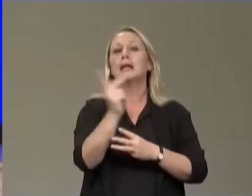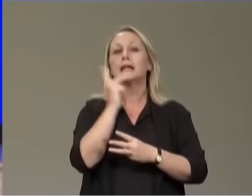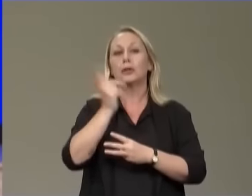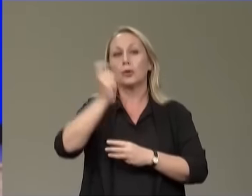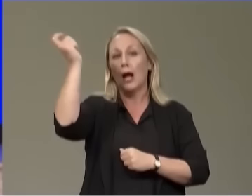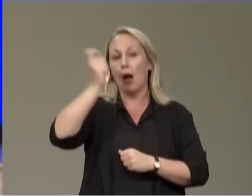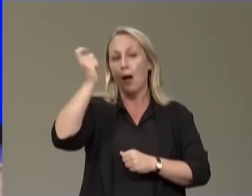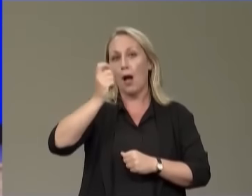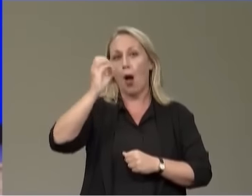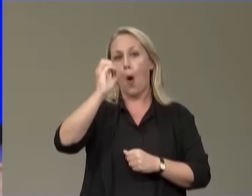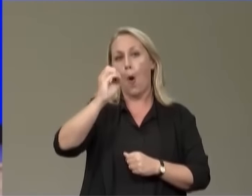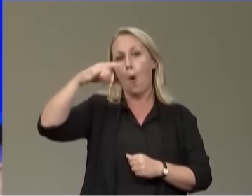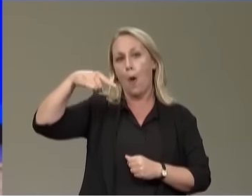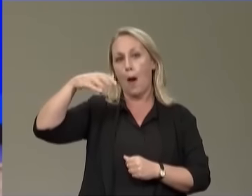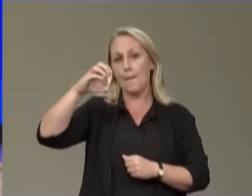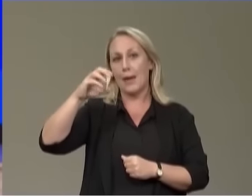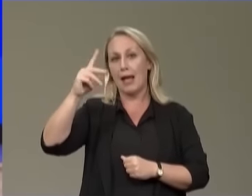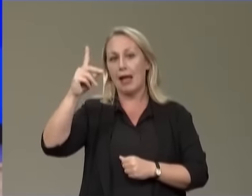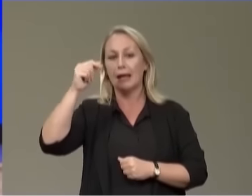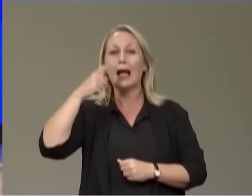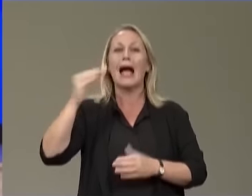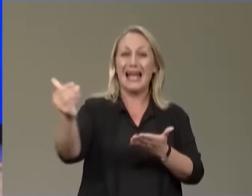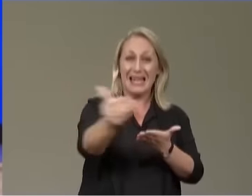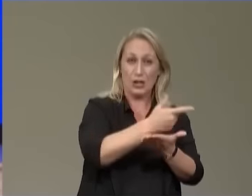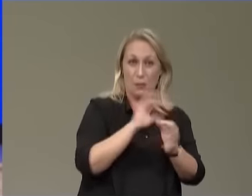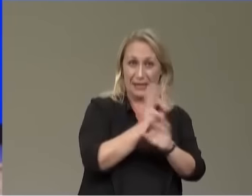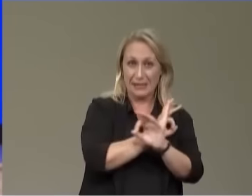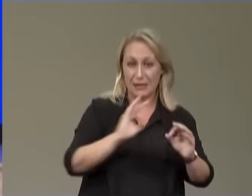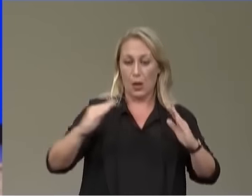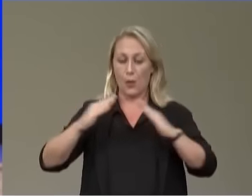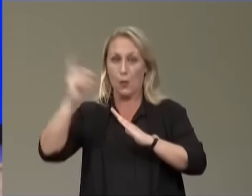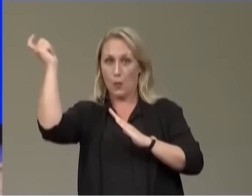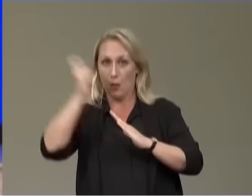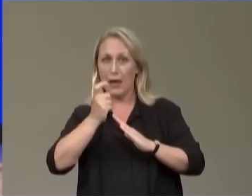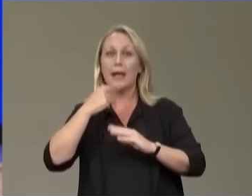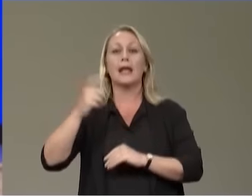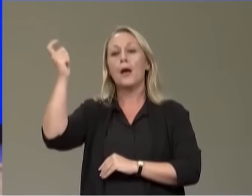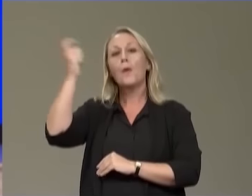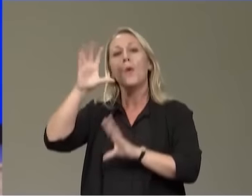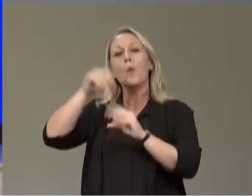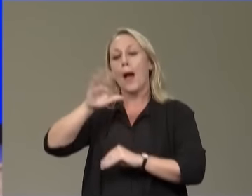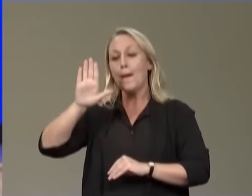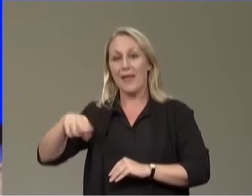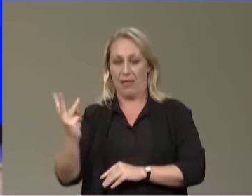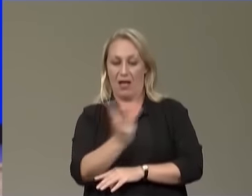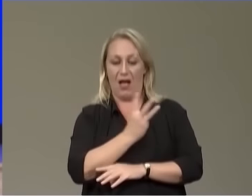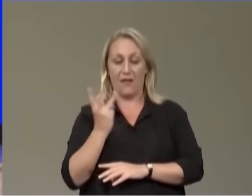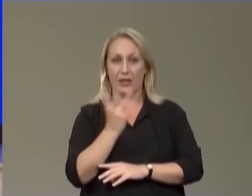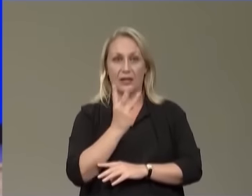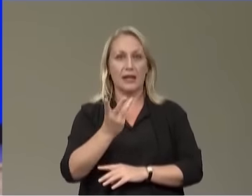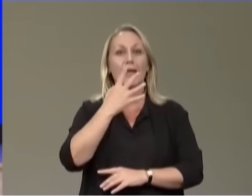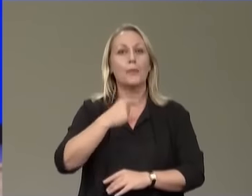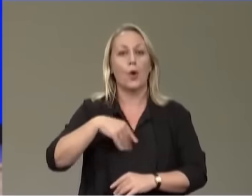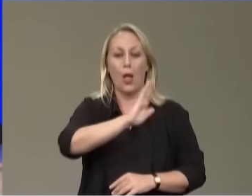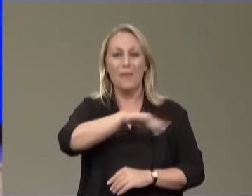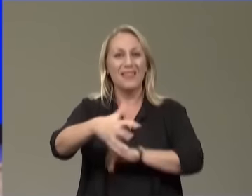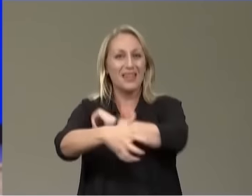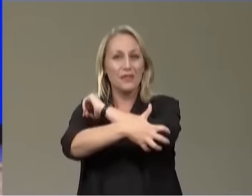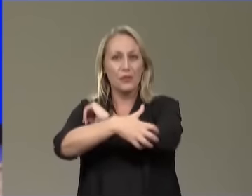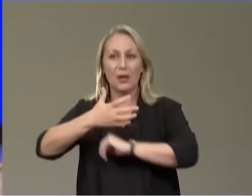ΟΠΕΚΑ. Το ελάχιστο εγγυημένο εισόδημα, το επίδομα στέγασης, το επίδομα παιδιού. Θέλουμε να μειώσουμε την παιδική φτώχεια στη χώρα